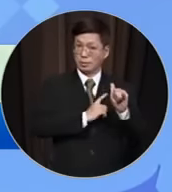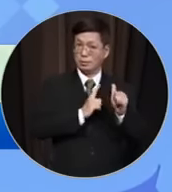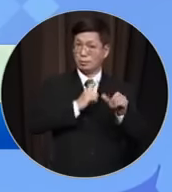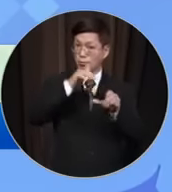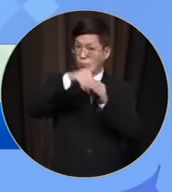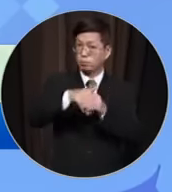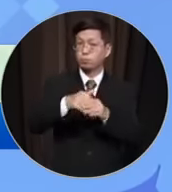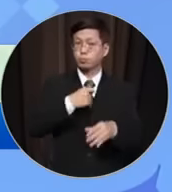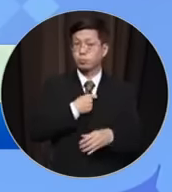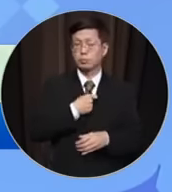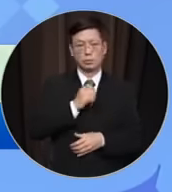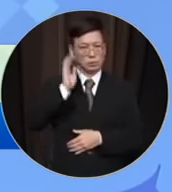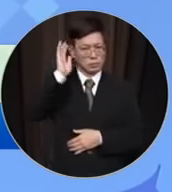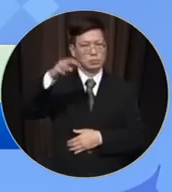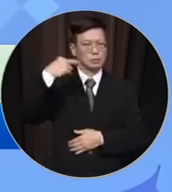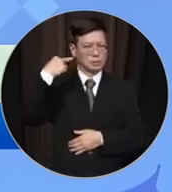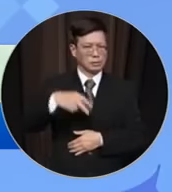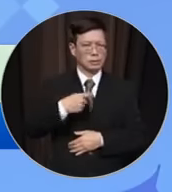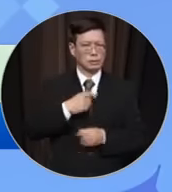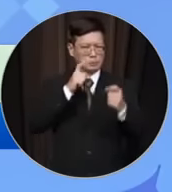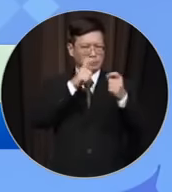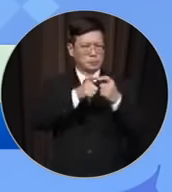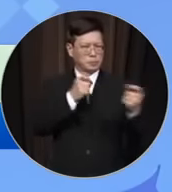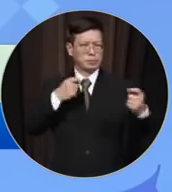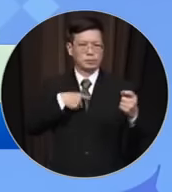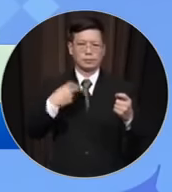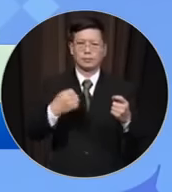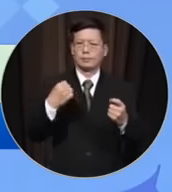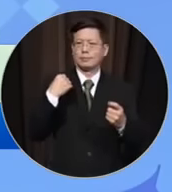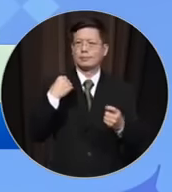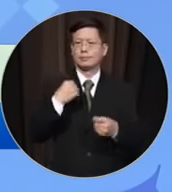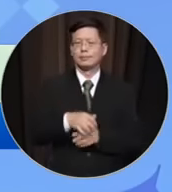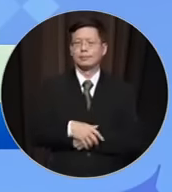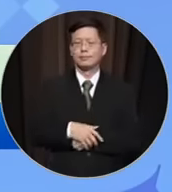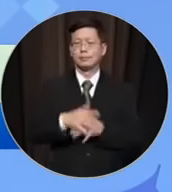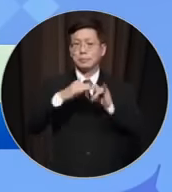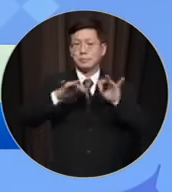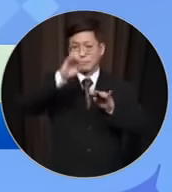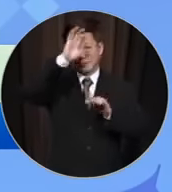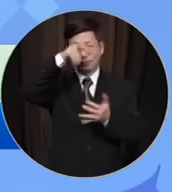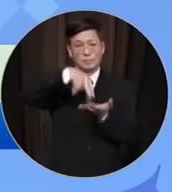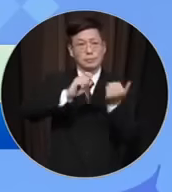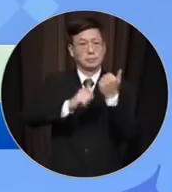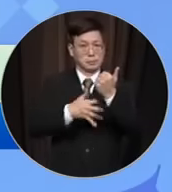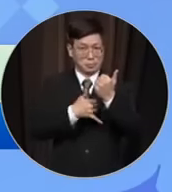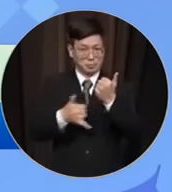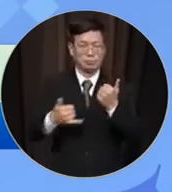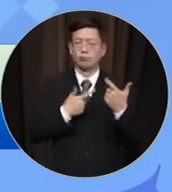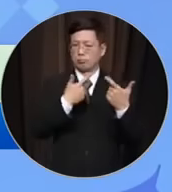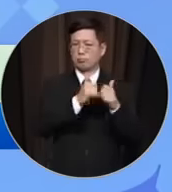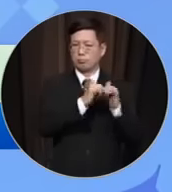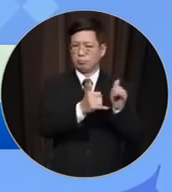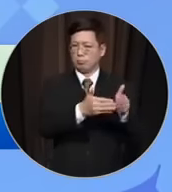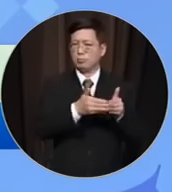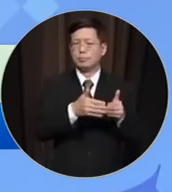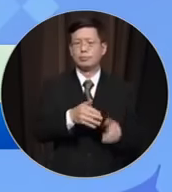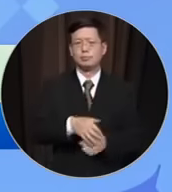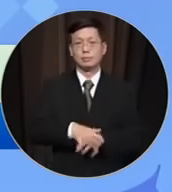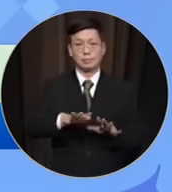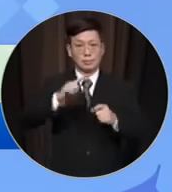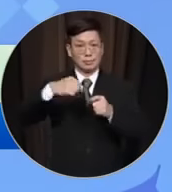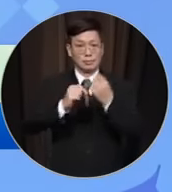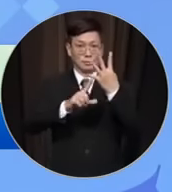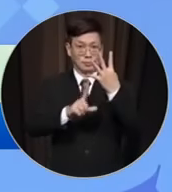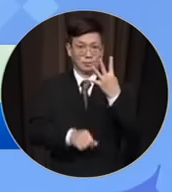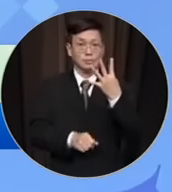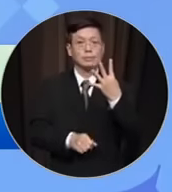确确实实未来还有努力的空间。民进党的立法委员呼应了社会的期待，在今年